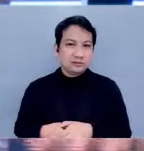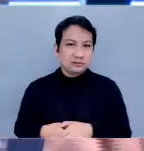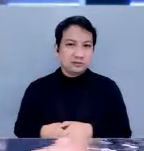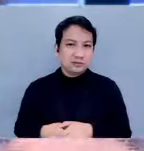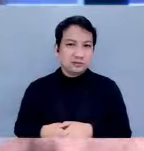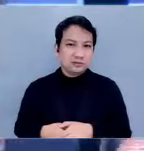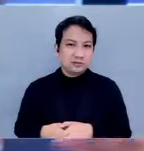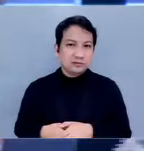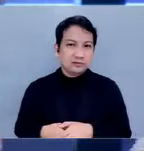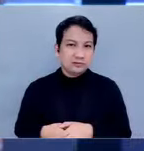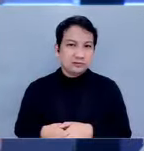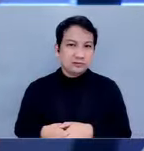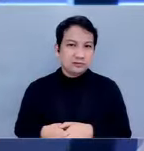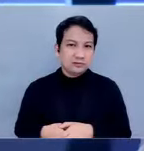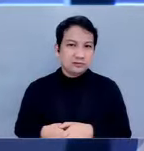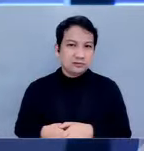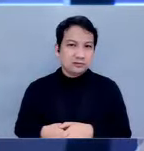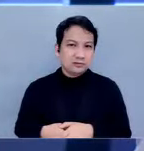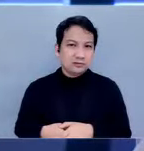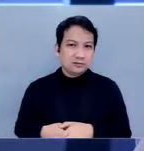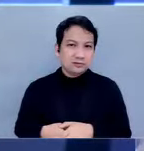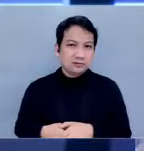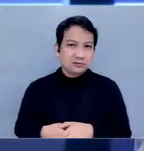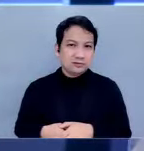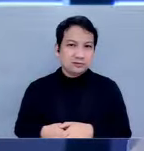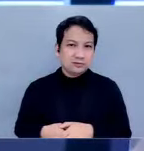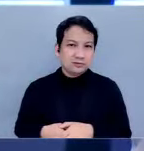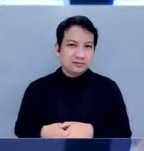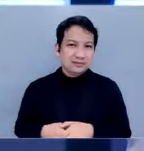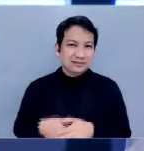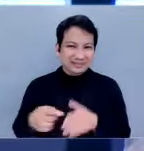nagmumura? Nagmura siya dito isang beses.